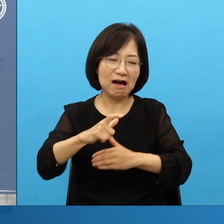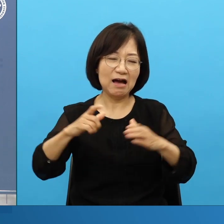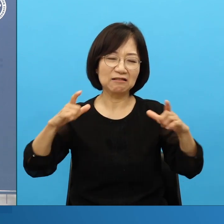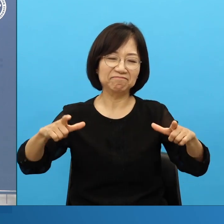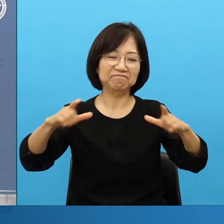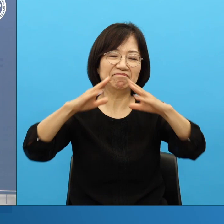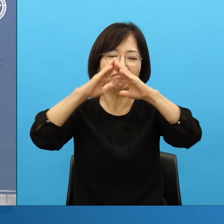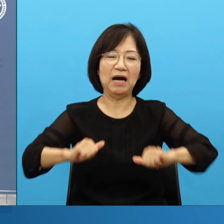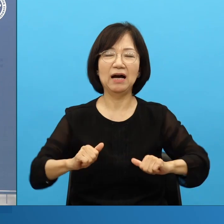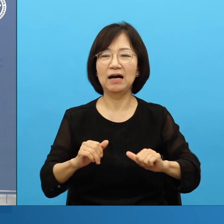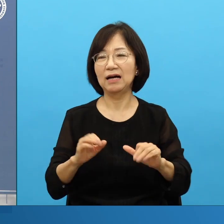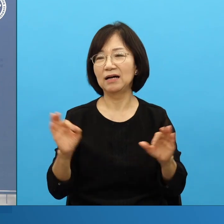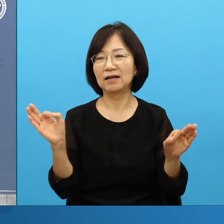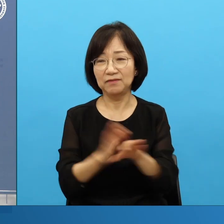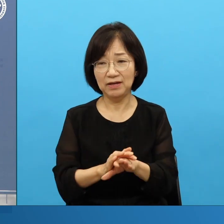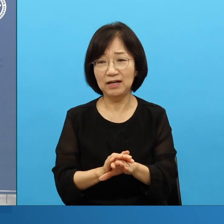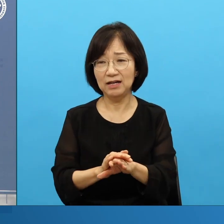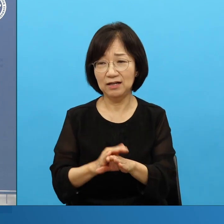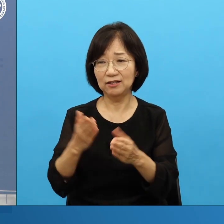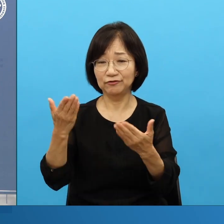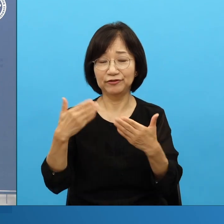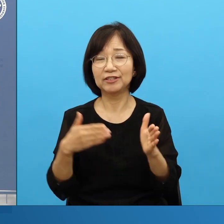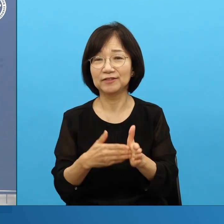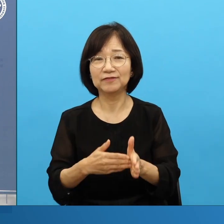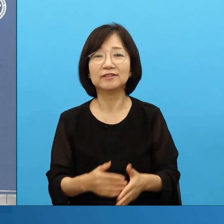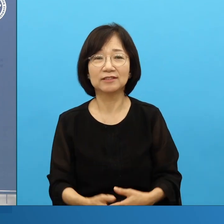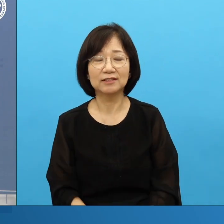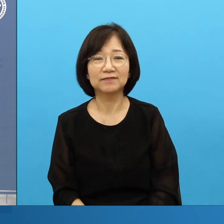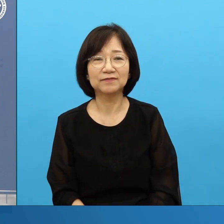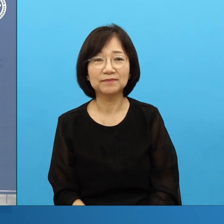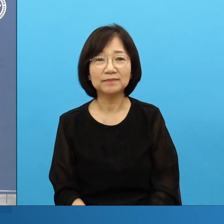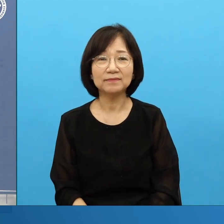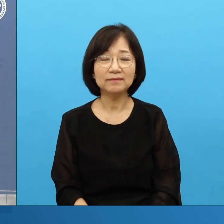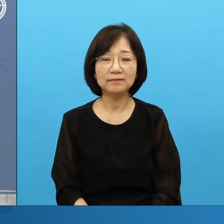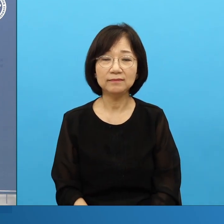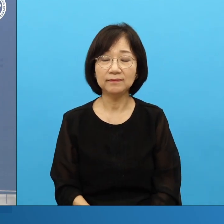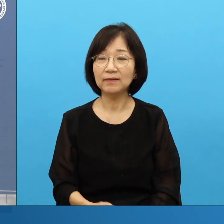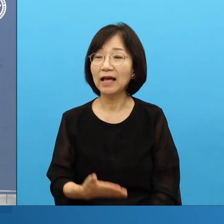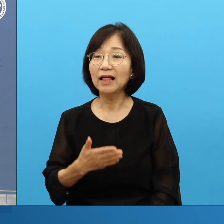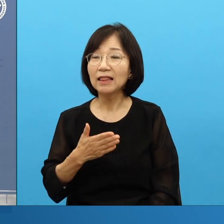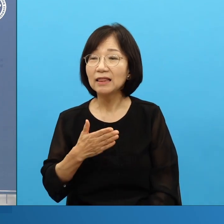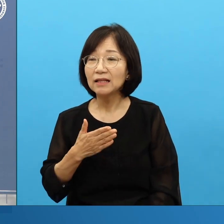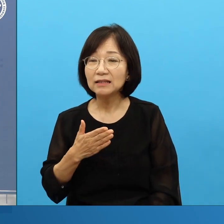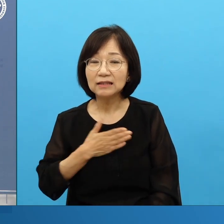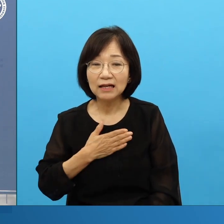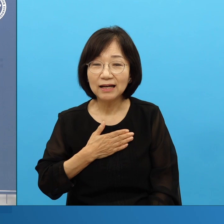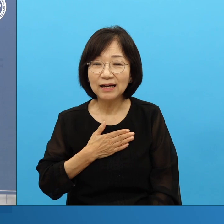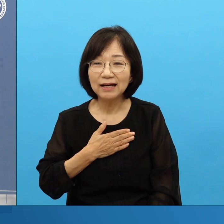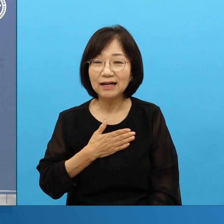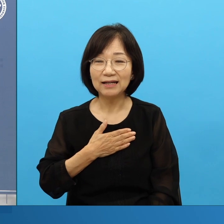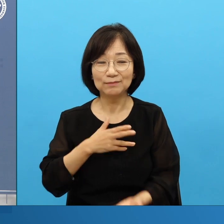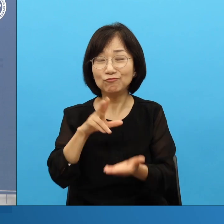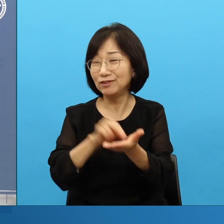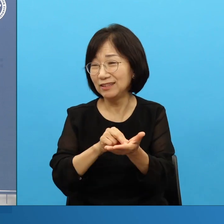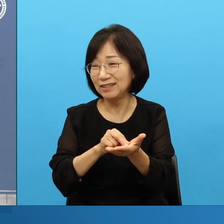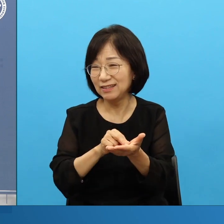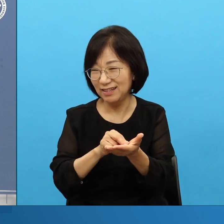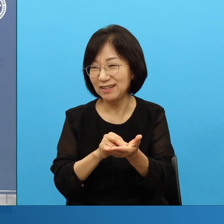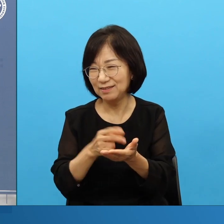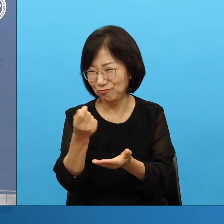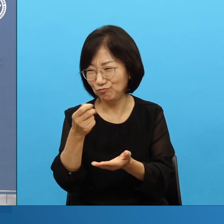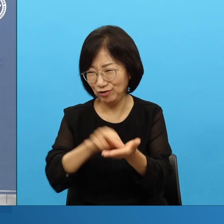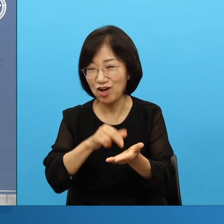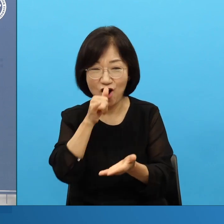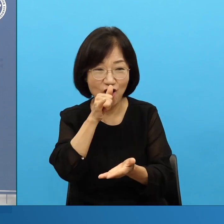될 거 하나 있어요. There's something that you must take heed to. 이런 나에게 온 이런 문제들이 오래된 겁니다. All the problems that come to me, there